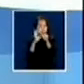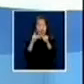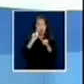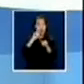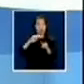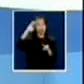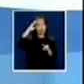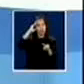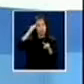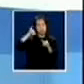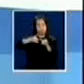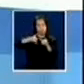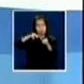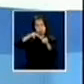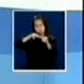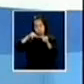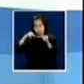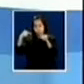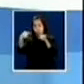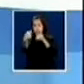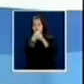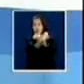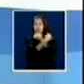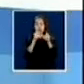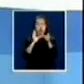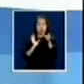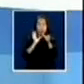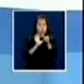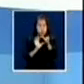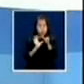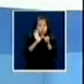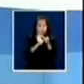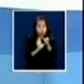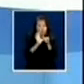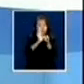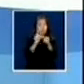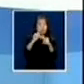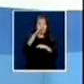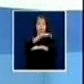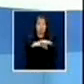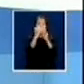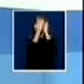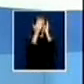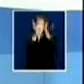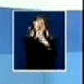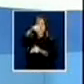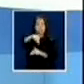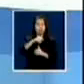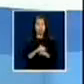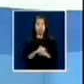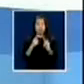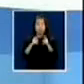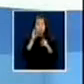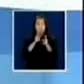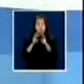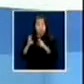ด่านใน4ทิศทางที่เข้าสู่พื้นที่การชุมนุมที่4แยกราชประสงค์ซึ่งในการตั้งด่าน